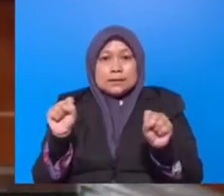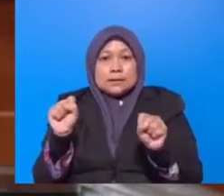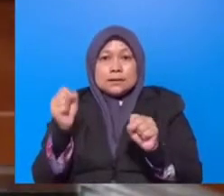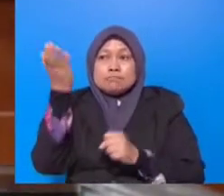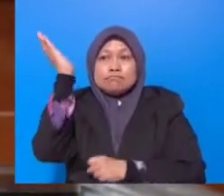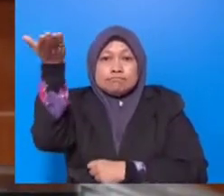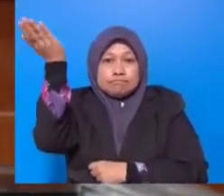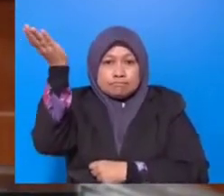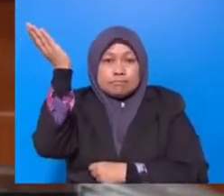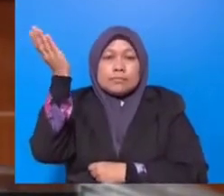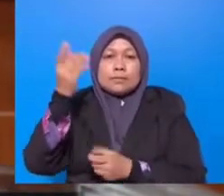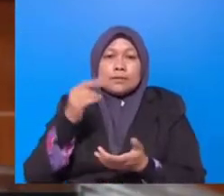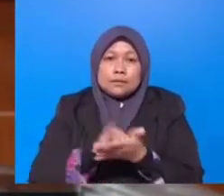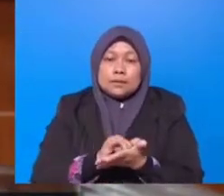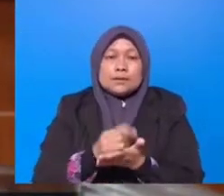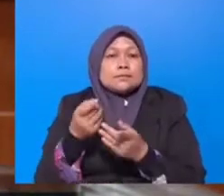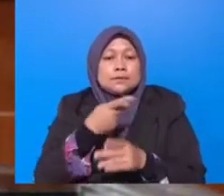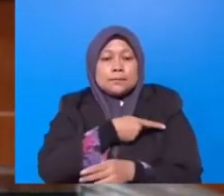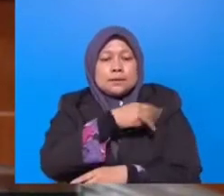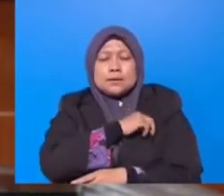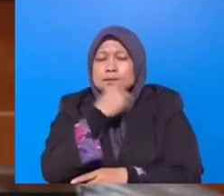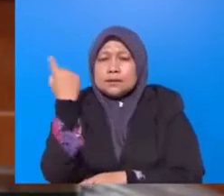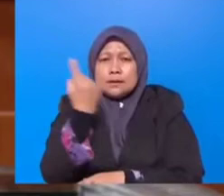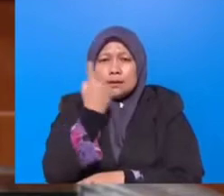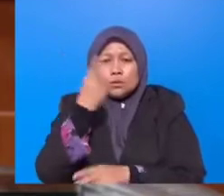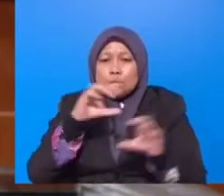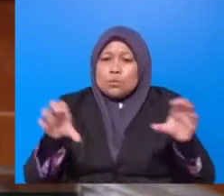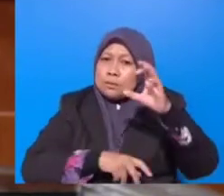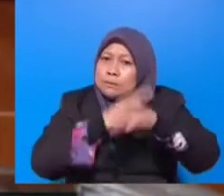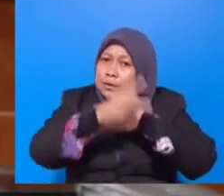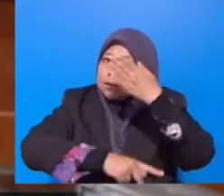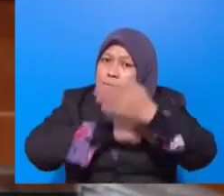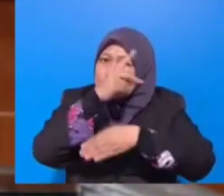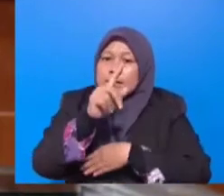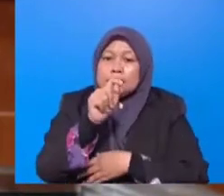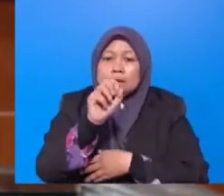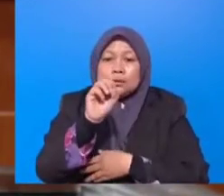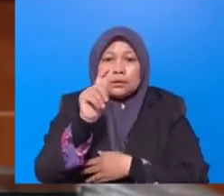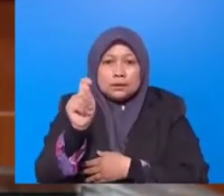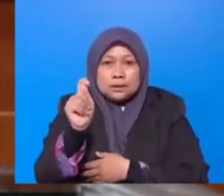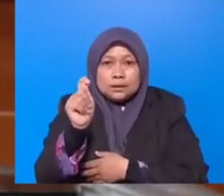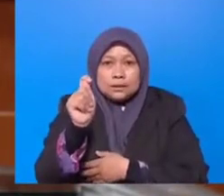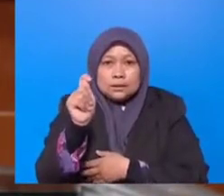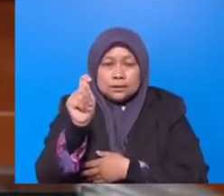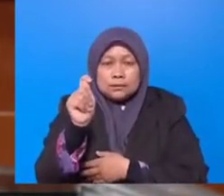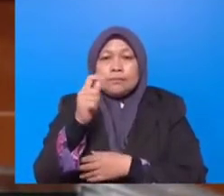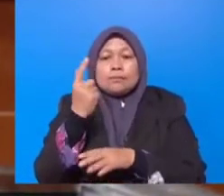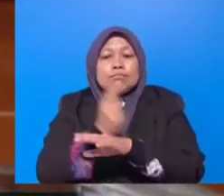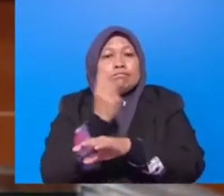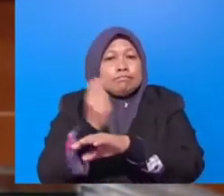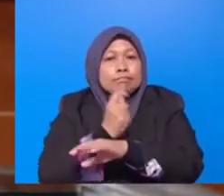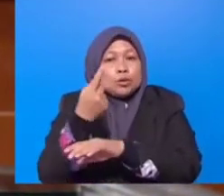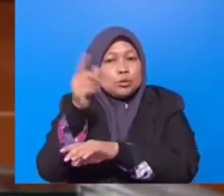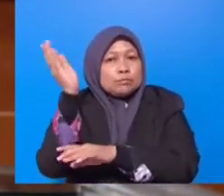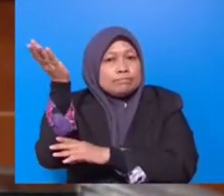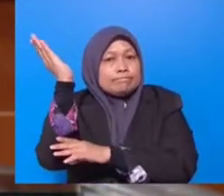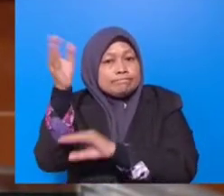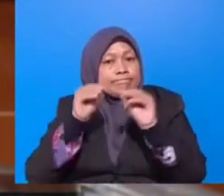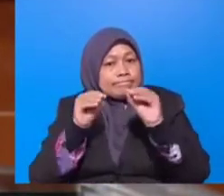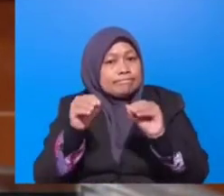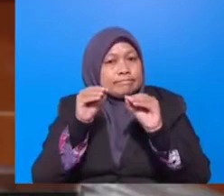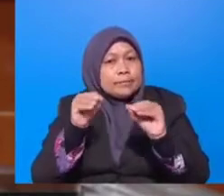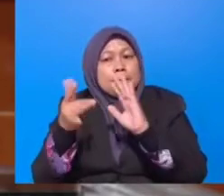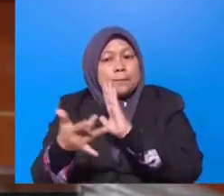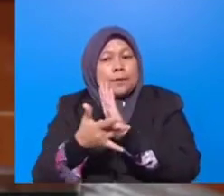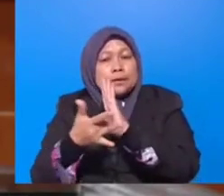tenaga pengajar pula Kementerian sentiasa melaksanakan program bekicot yaitu training of trainers kepada persyaraya Ussy